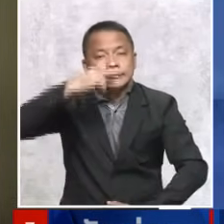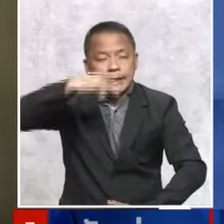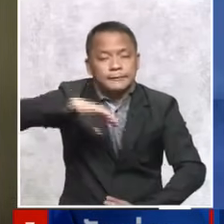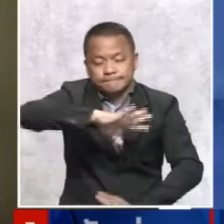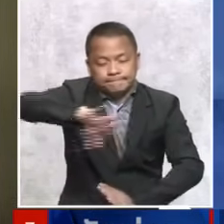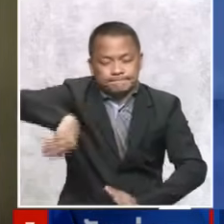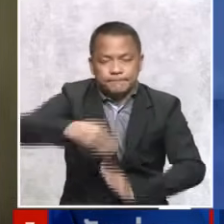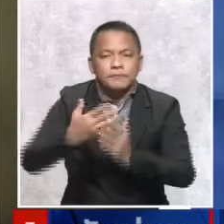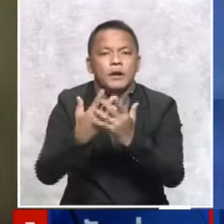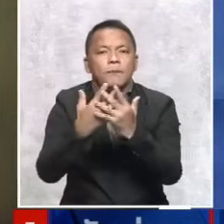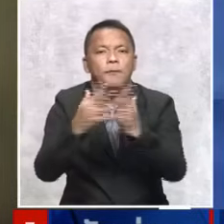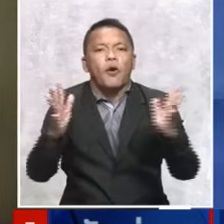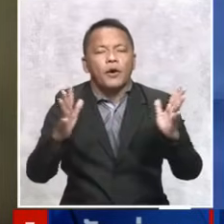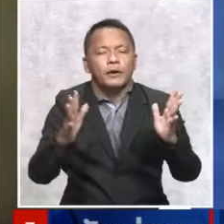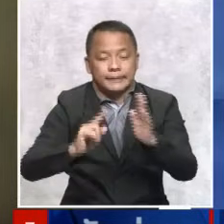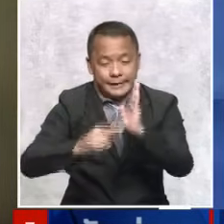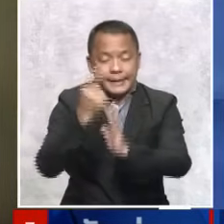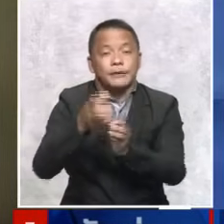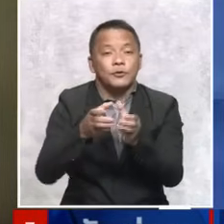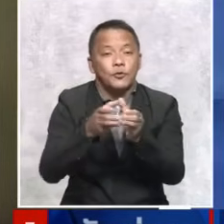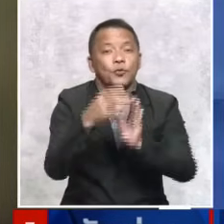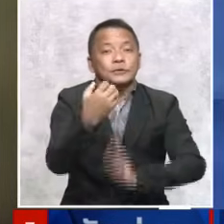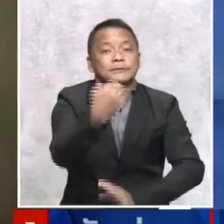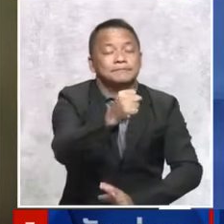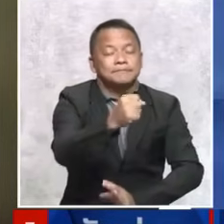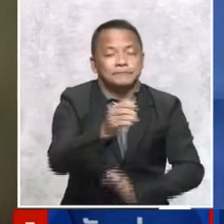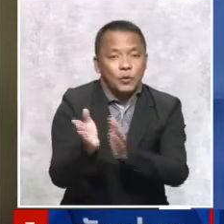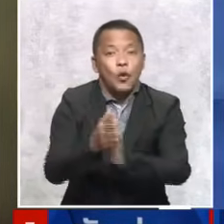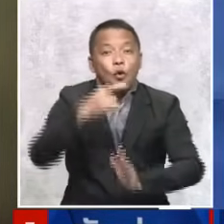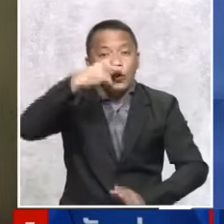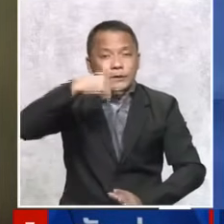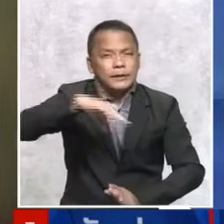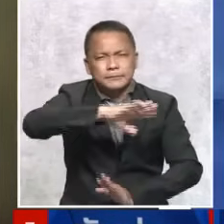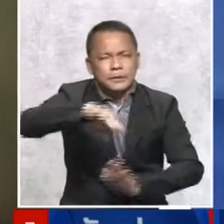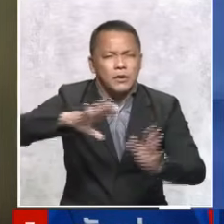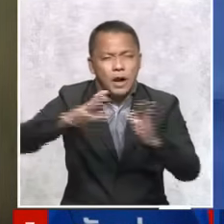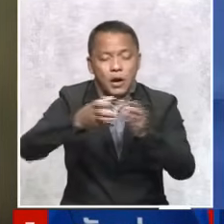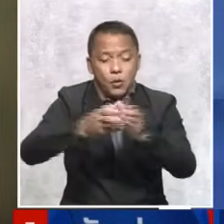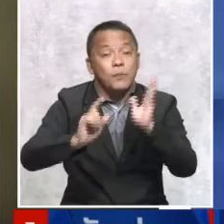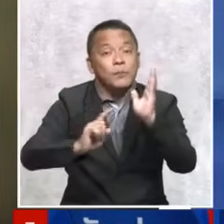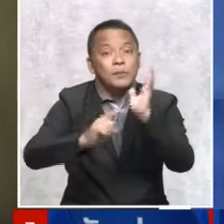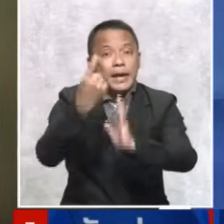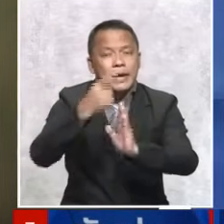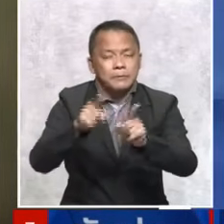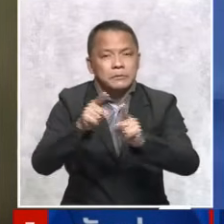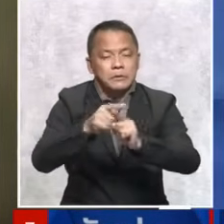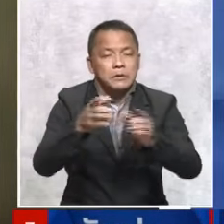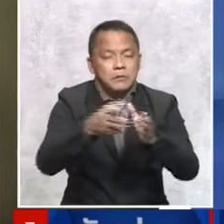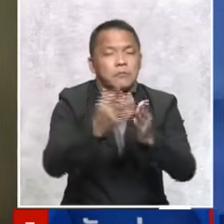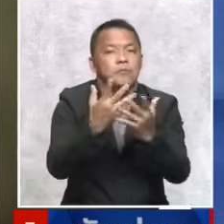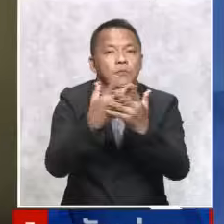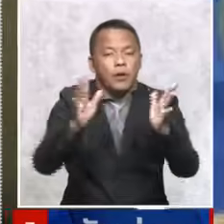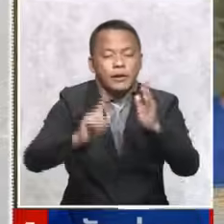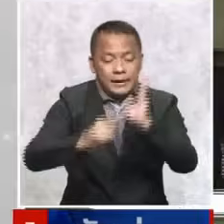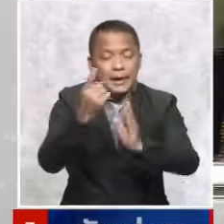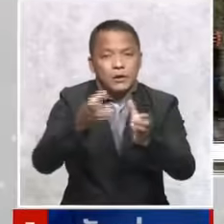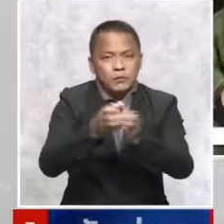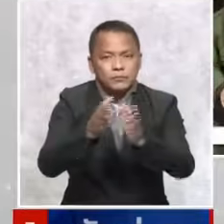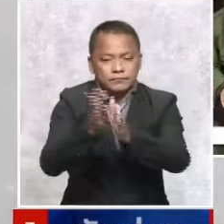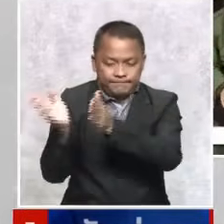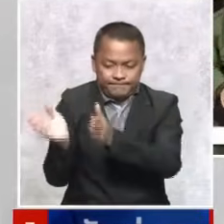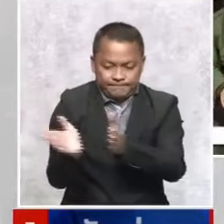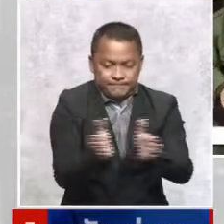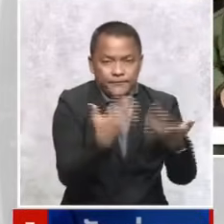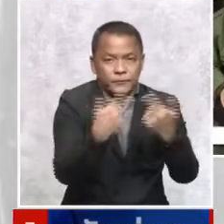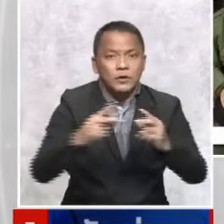ทั่งได้รับการปล่อยตัวชุดแรกค่ะ แล้วชาวไทยเองก็เป็นเหมือนคนกลุ่มแรกๆนะคะที่ได้รับการปล่อยตัวด้วยทีนี้หลัง